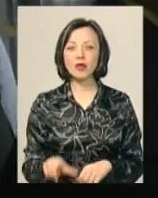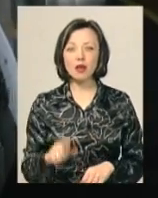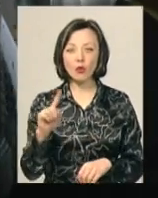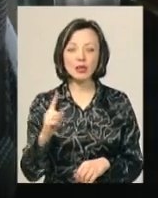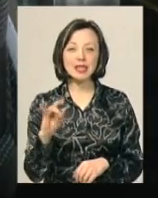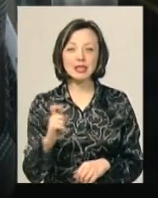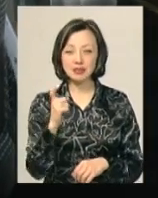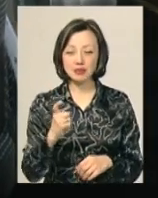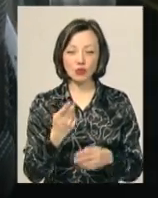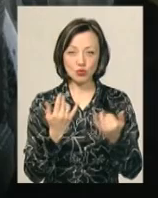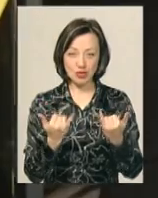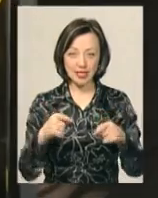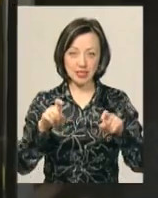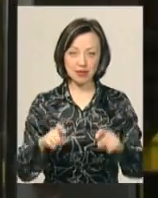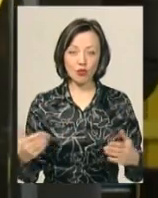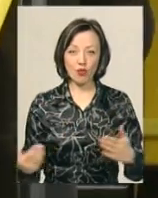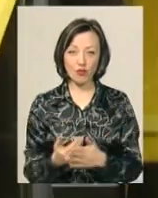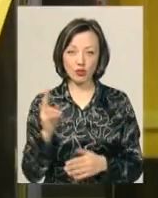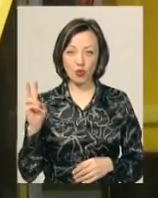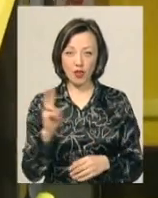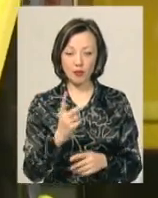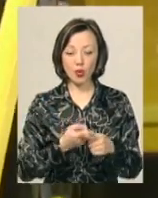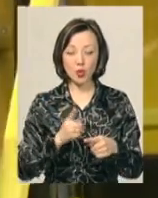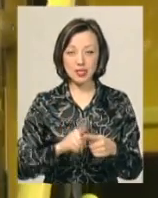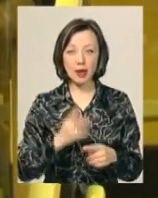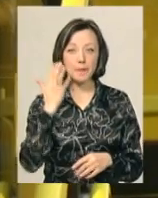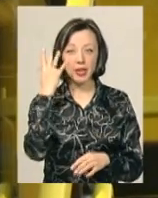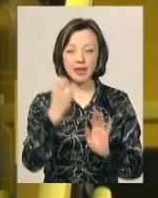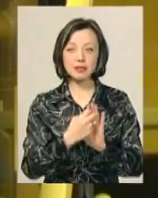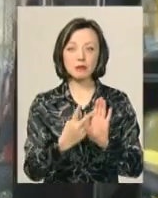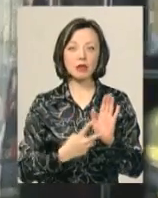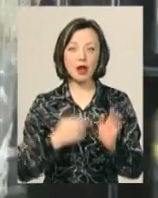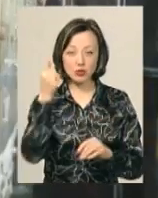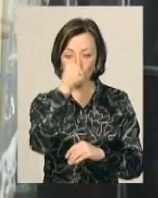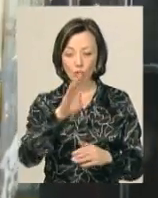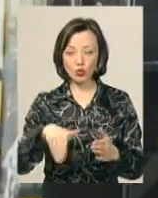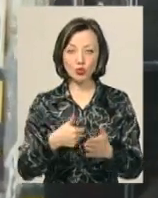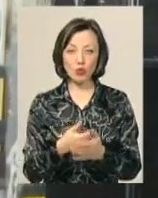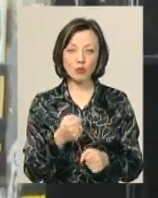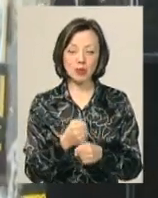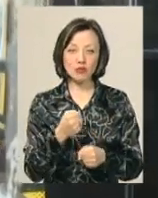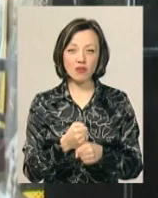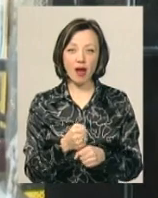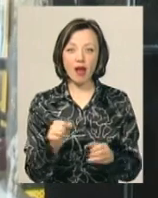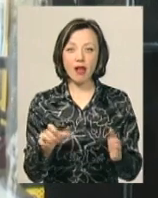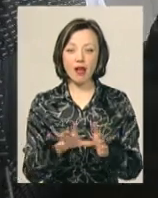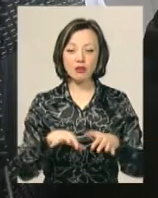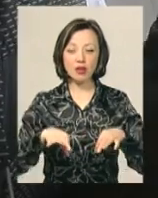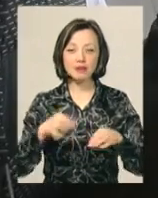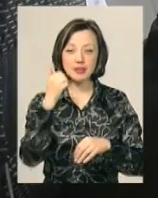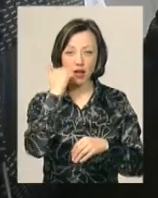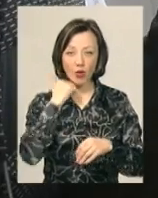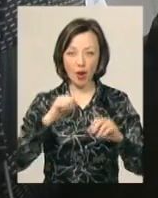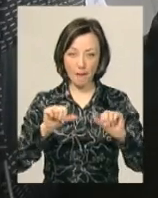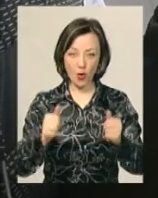один із тих, хто нині сів за кермо нового тролейбуса. Про це, каже, мріяв 17 років. До цього працював на електротранспорті старої